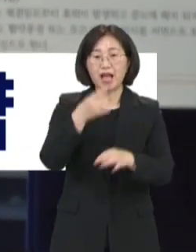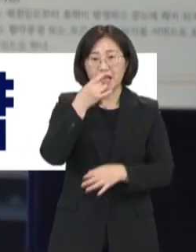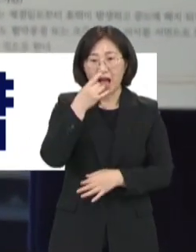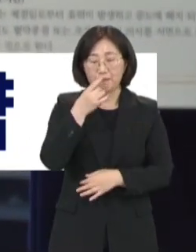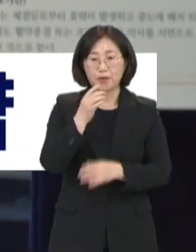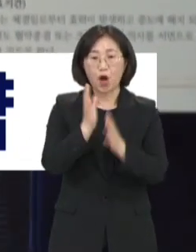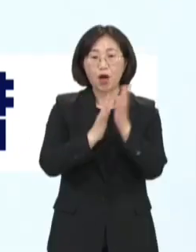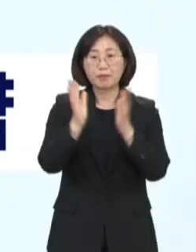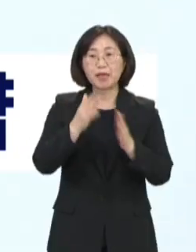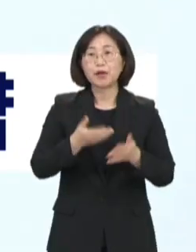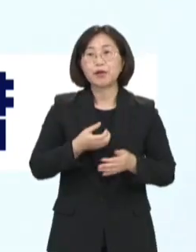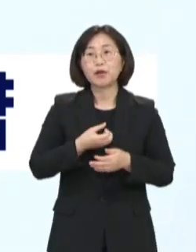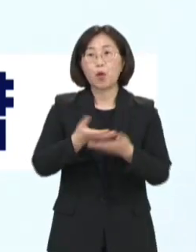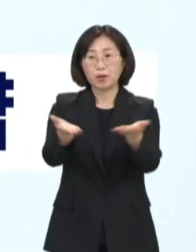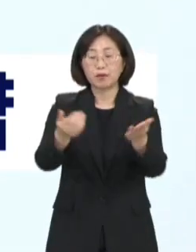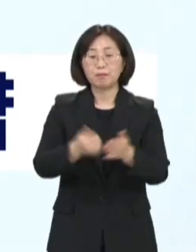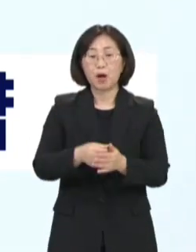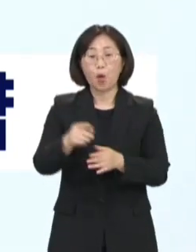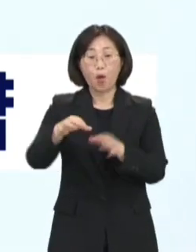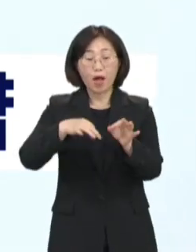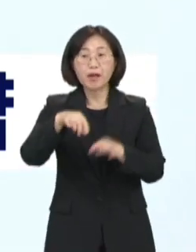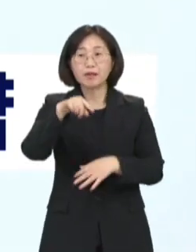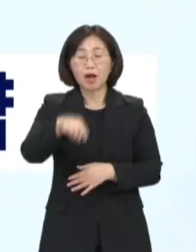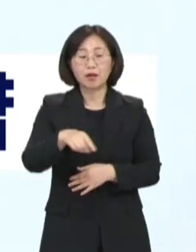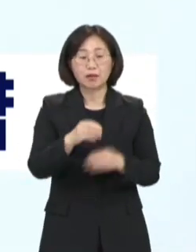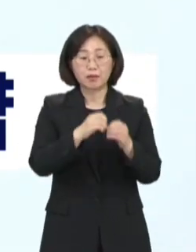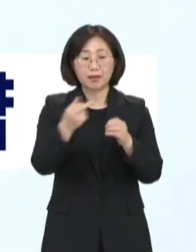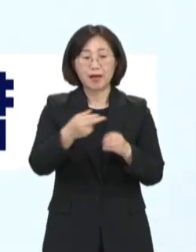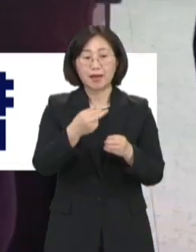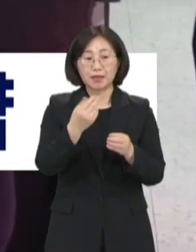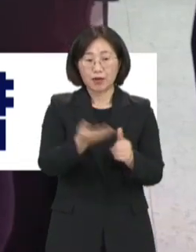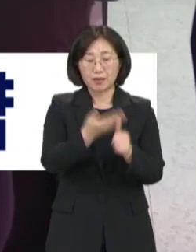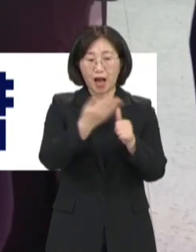엽채류 등을 공급하고 삼성 웰스토리는 논산에서